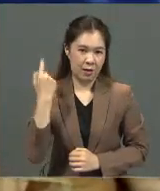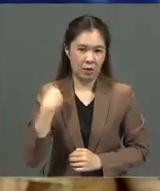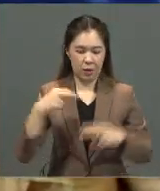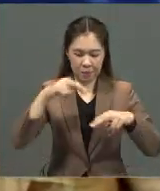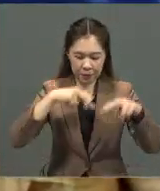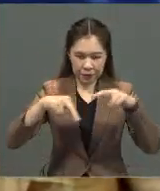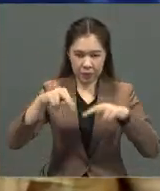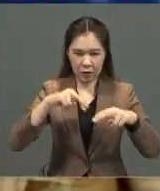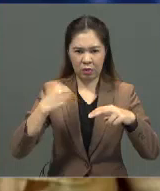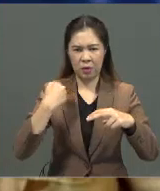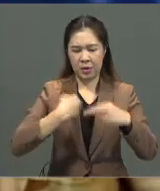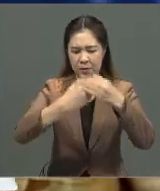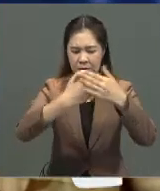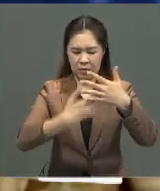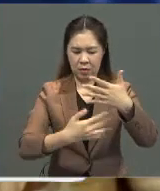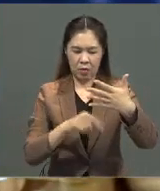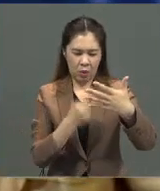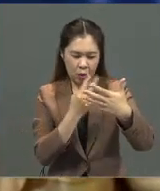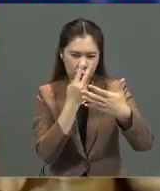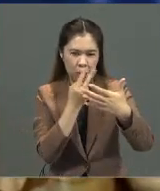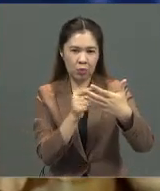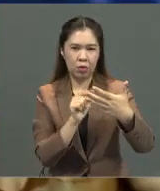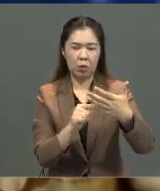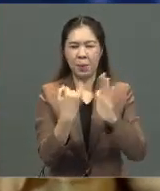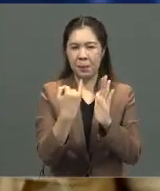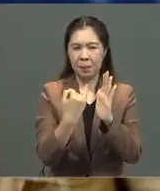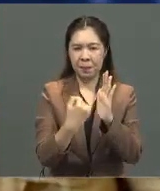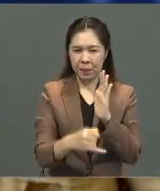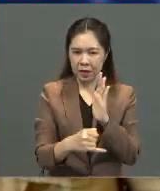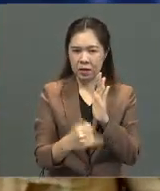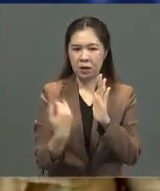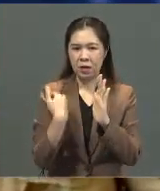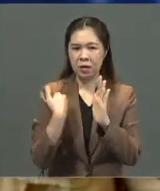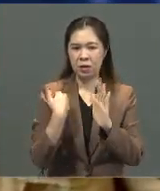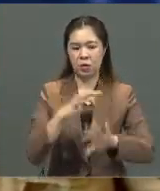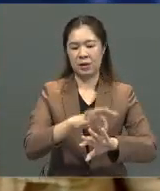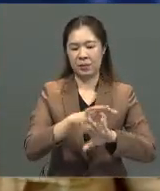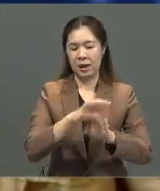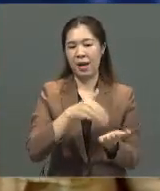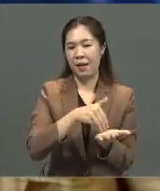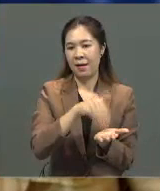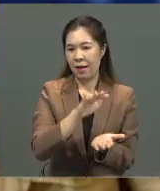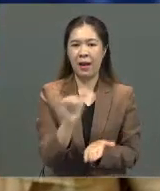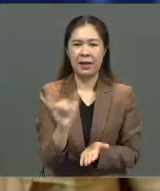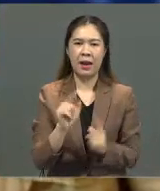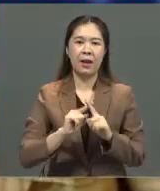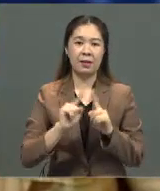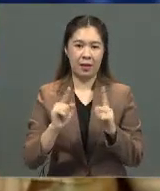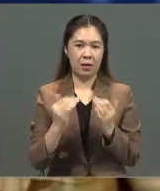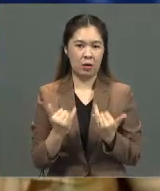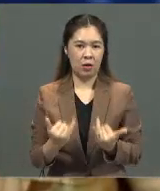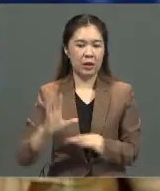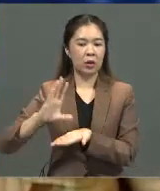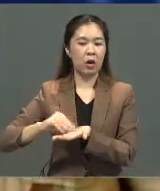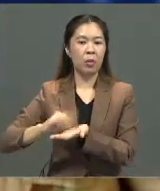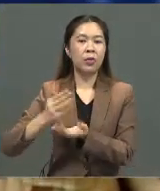องต้นบางข้อที่เขาให้มาเนี่ยยังไม่ปรากฏว่าจะเป็นความผิดที่จะให้ผู้ใหญ่บ้านออกแต่ตอนนี้ชาวบ้านมายื่นให้ข้อมูลเพิ่มเ